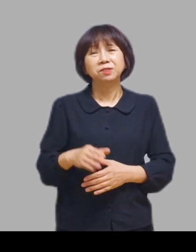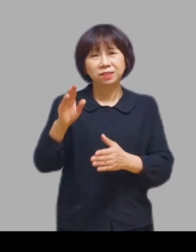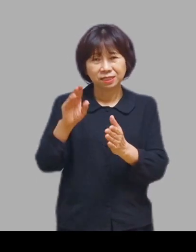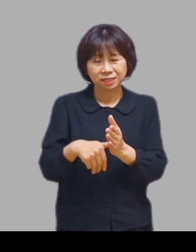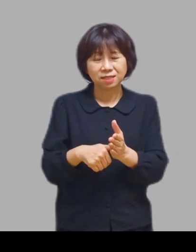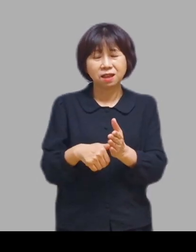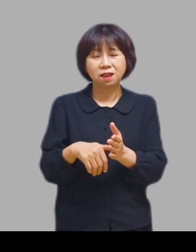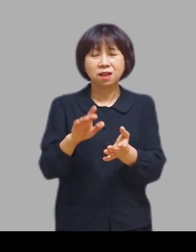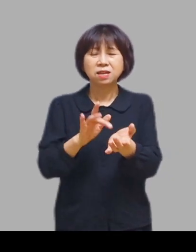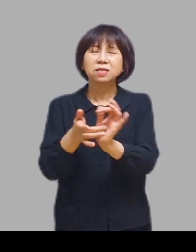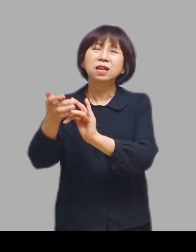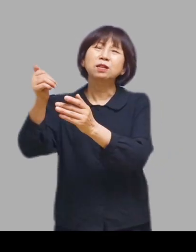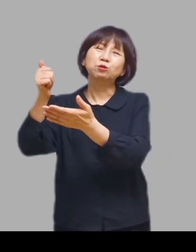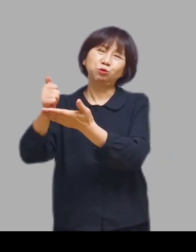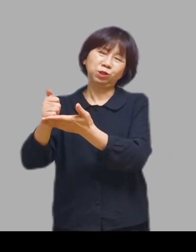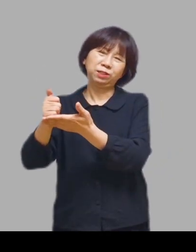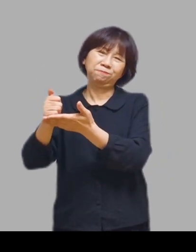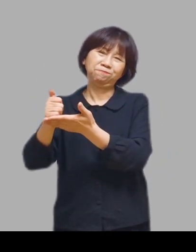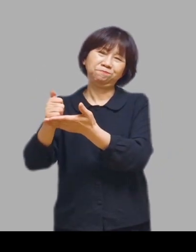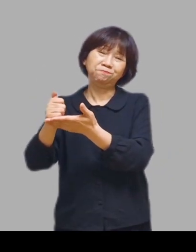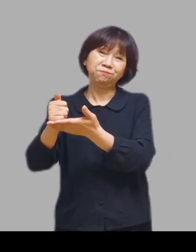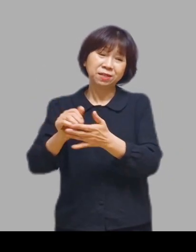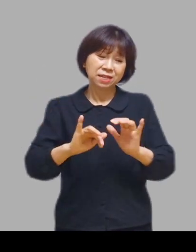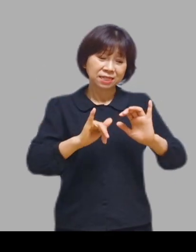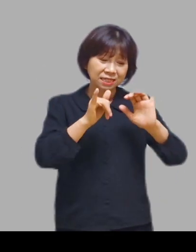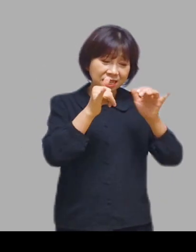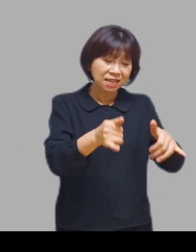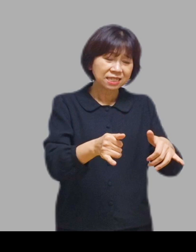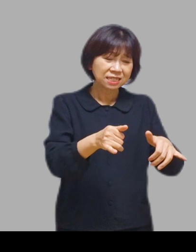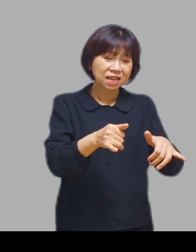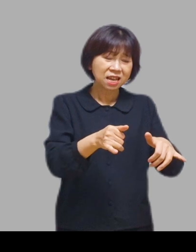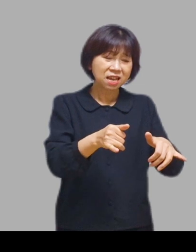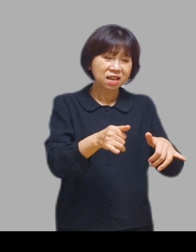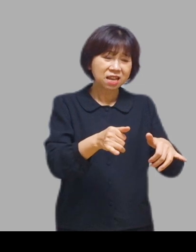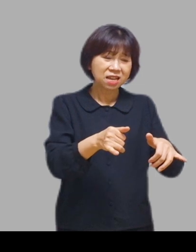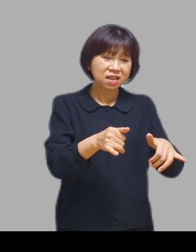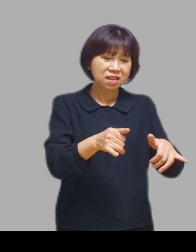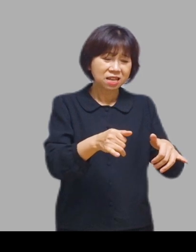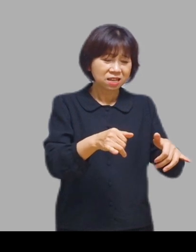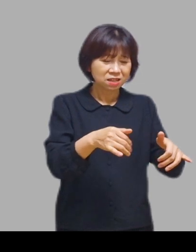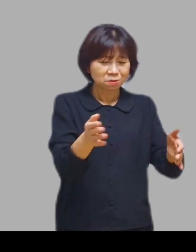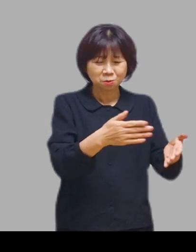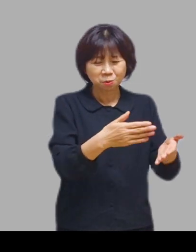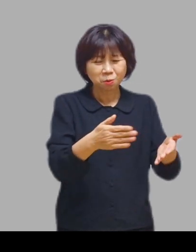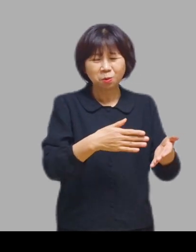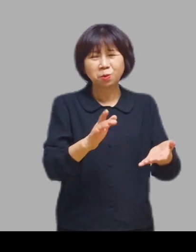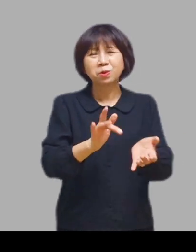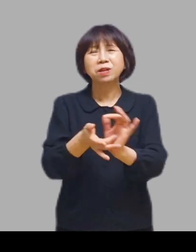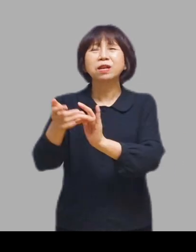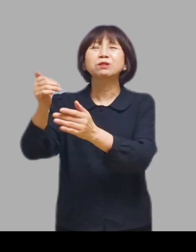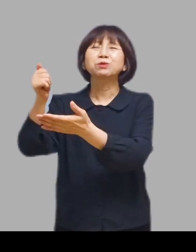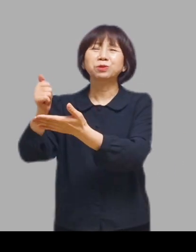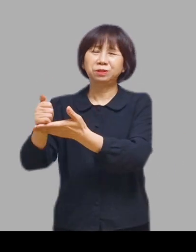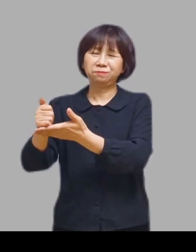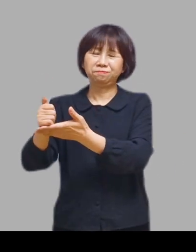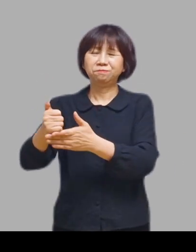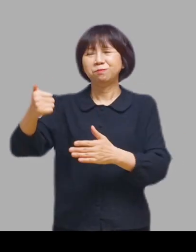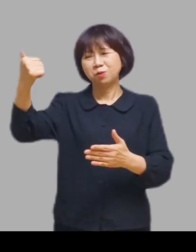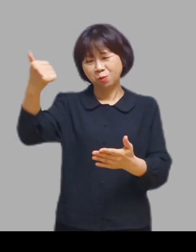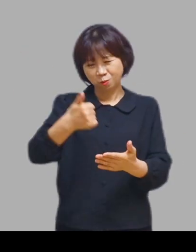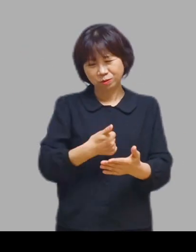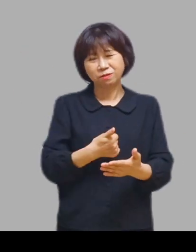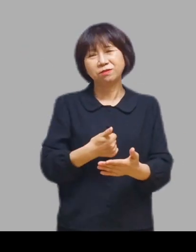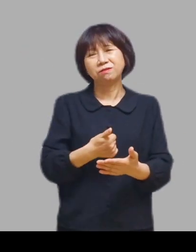그때 우리를 완전히 살려줄 수 있는 것은 세상의 방법도 아니고 사람의 힘도 아닙니다. 그런데 예수님이